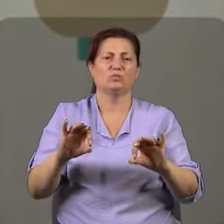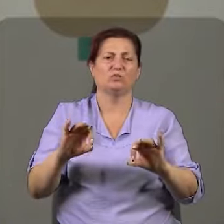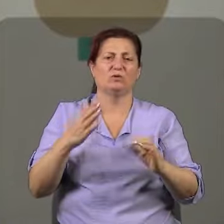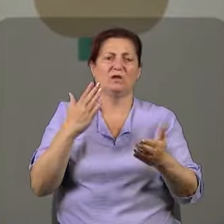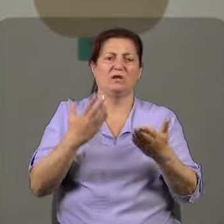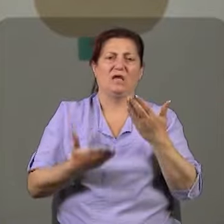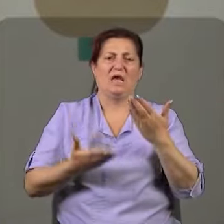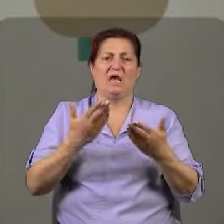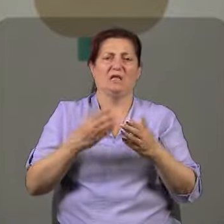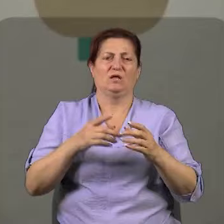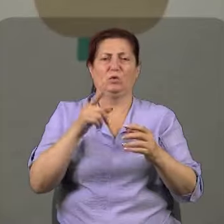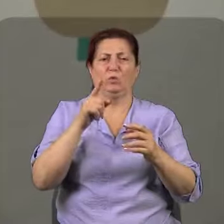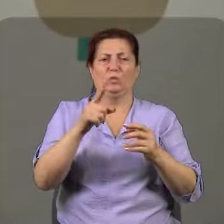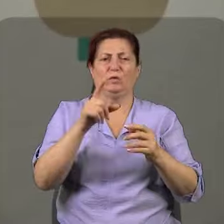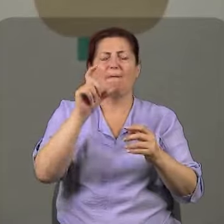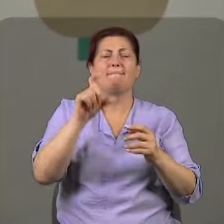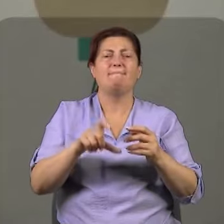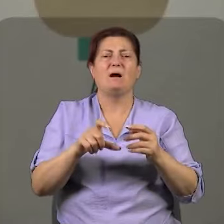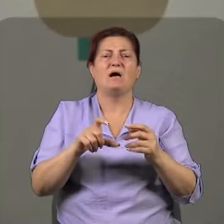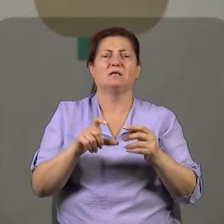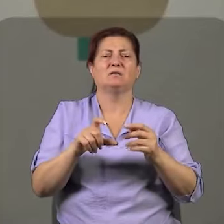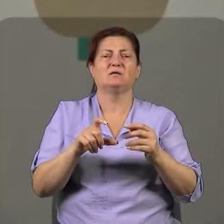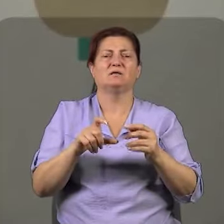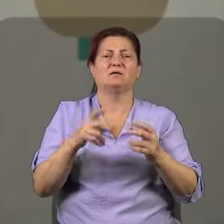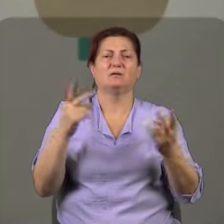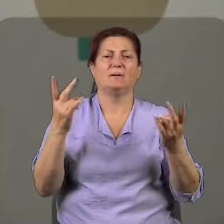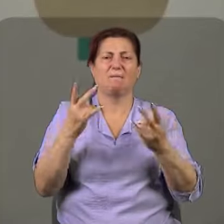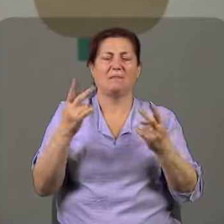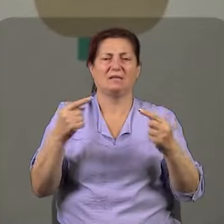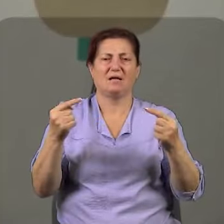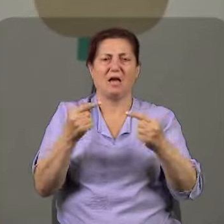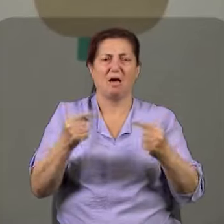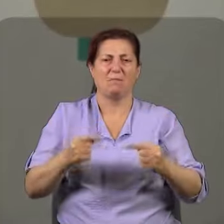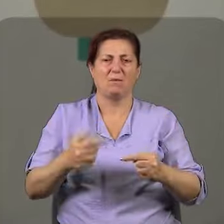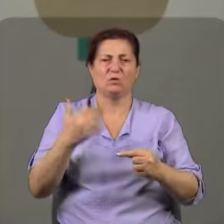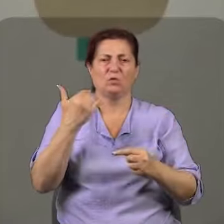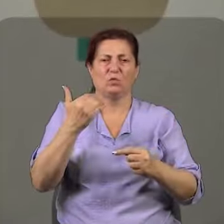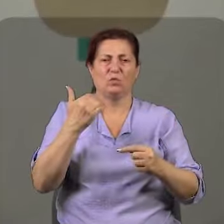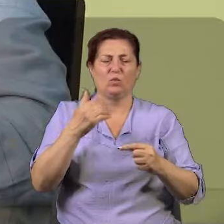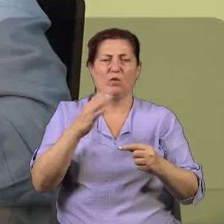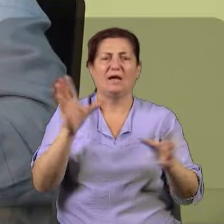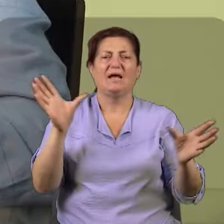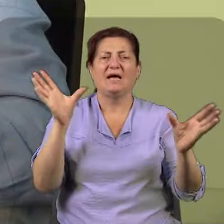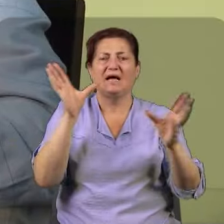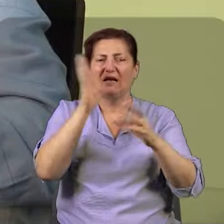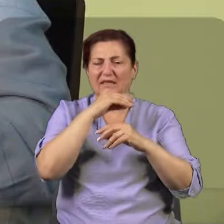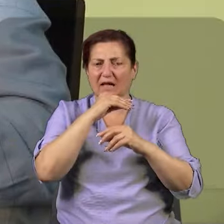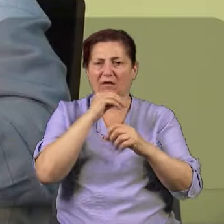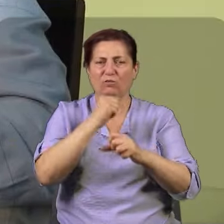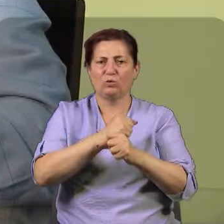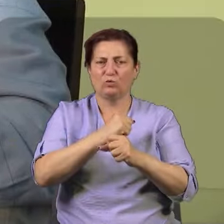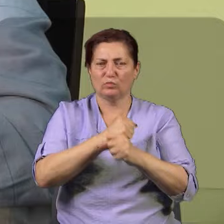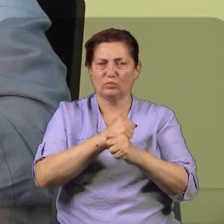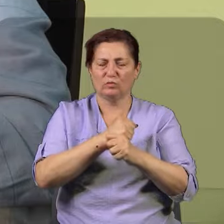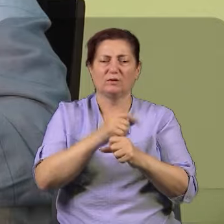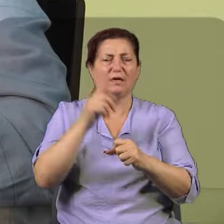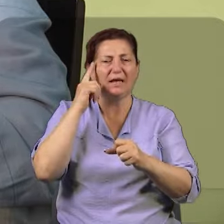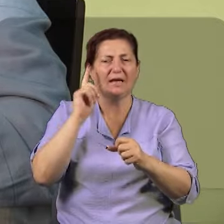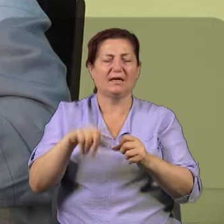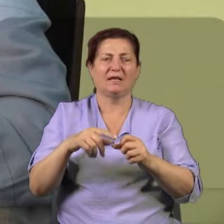Եթե դու, եթե մարդը ասենք պետք է համեմատի զուտ իր հնարավորությունների տեսանկյունից, ասենք գիտելիք